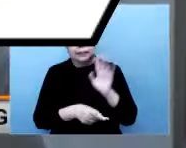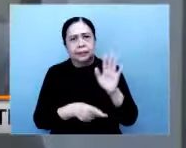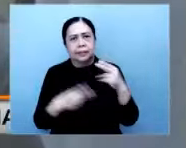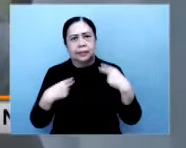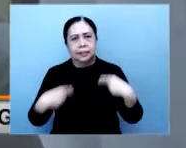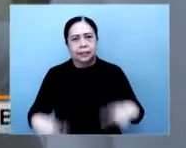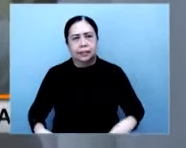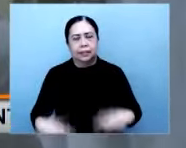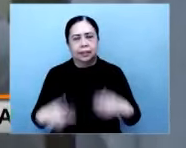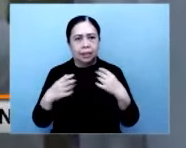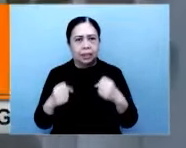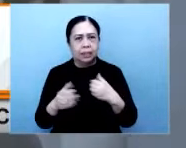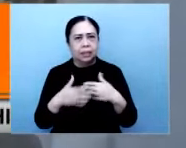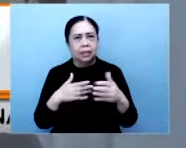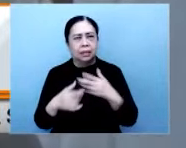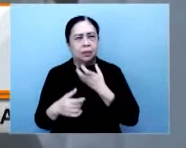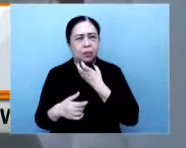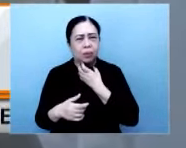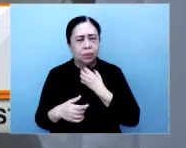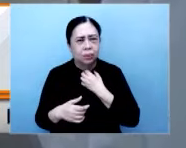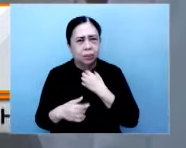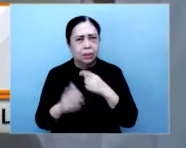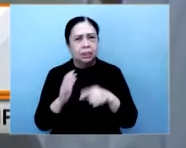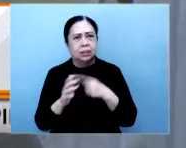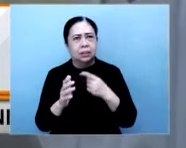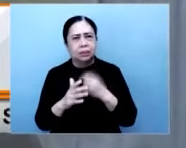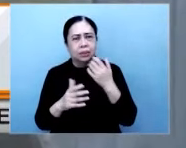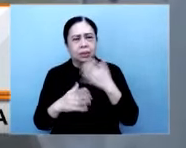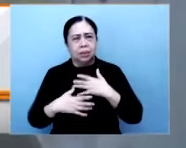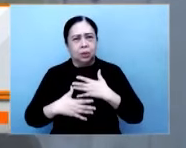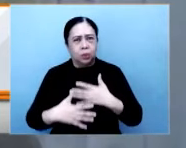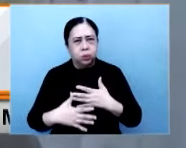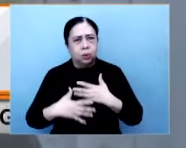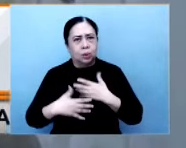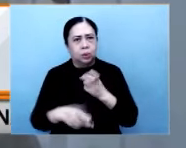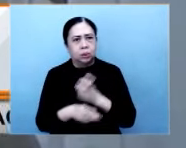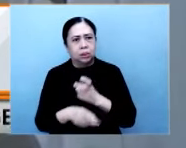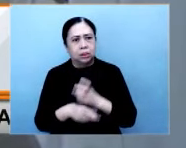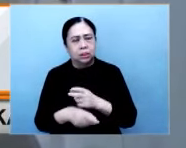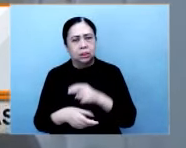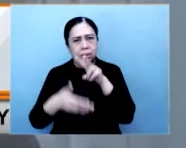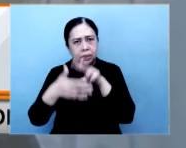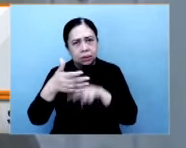Kahit paos ang boses at minsan ay kinakapos sa hininga, binasa ng Santo Papa ang